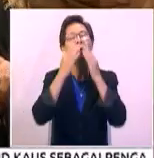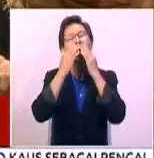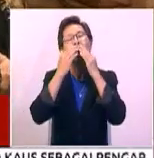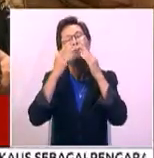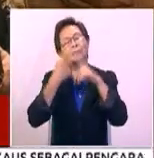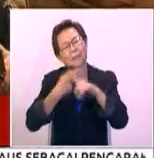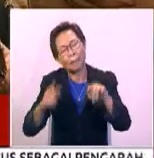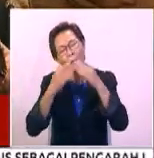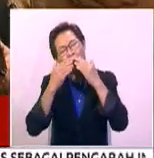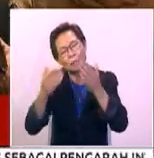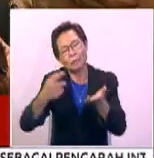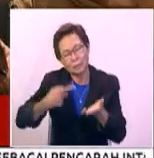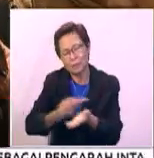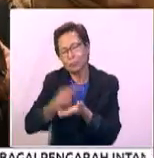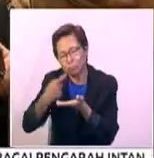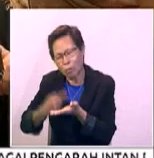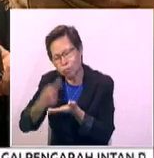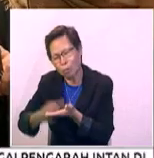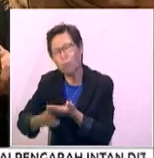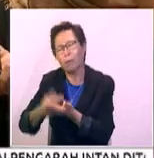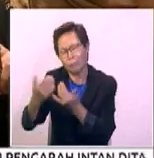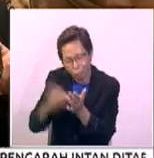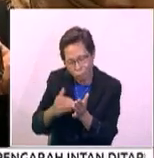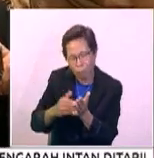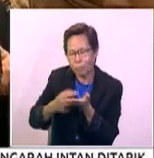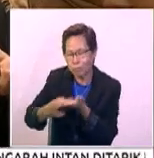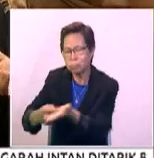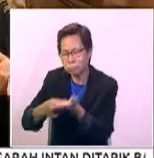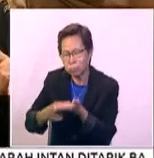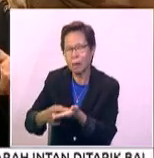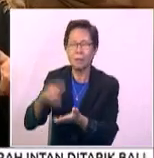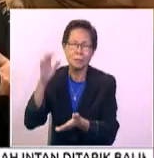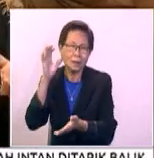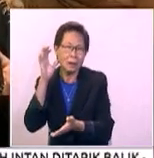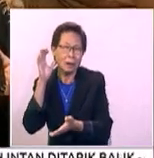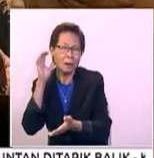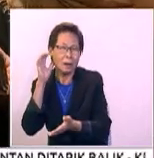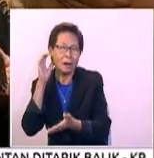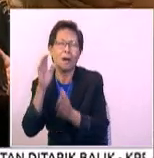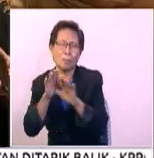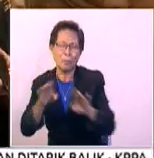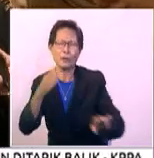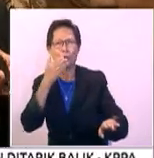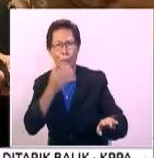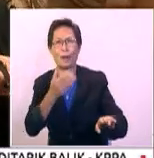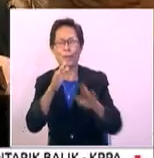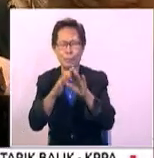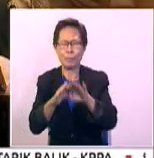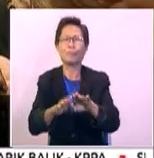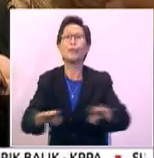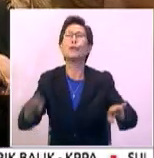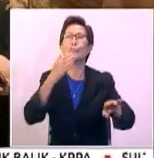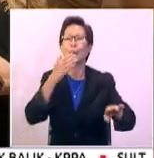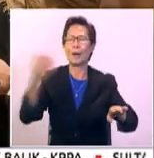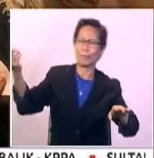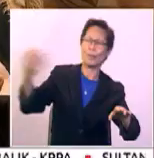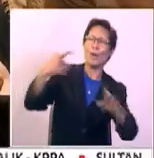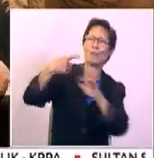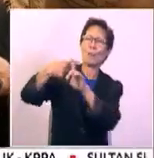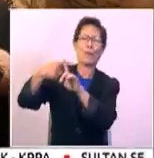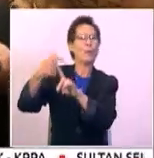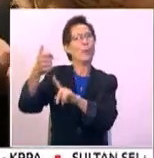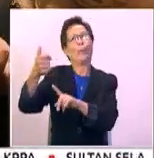alhamdulillah kita berunding dan berunding. Saya dengar-dengar di hujung telinga berita baiklah insya-Allah. Positif. So